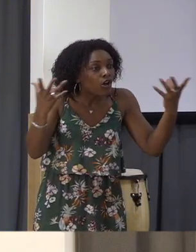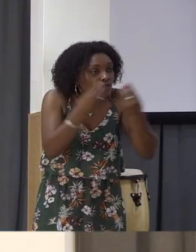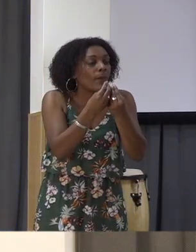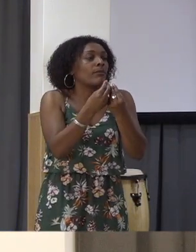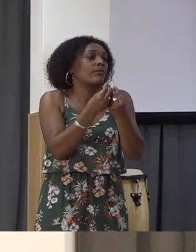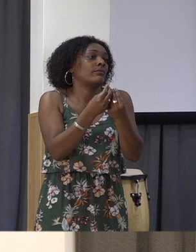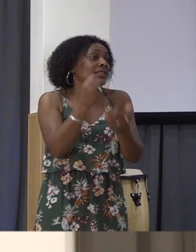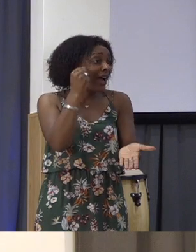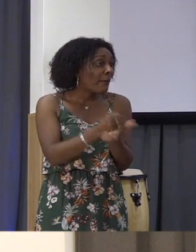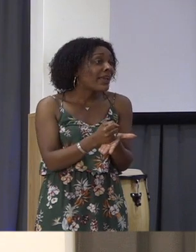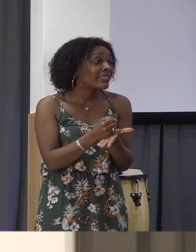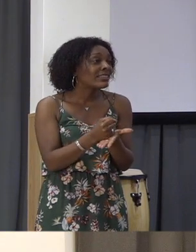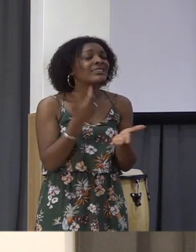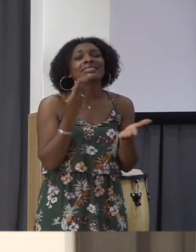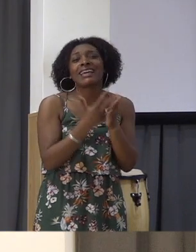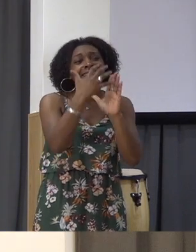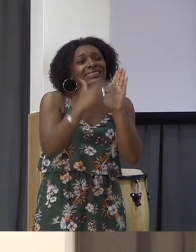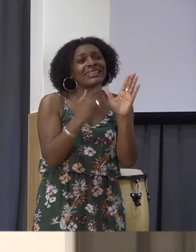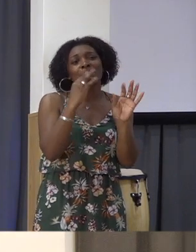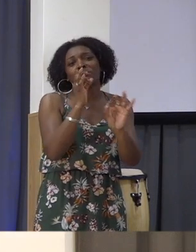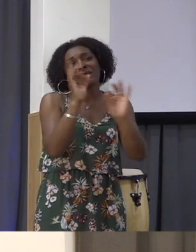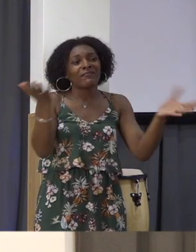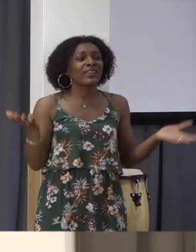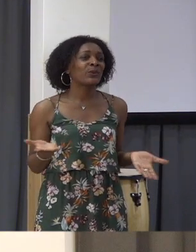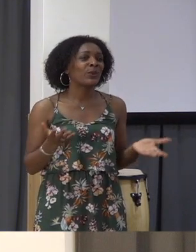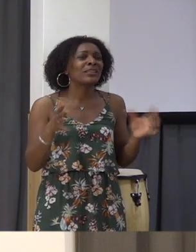C'est un texte merveilleux, un texte que nous connaissons.